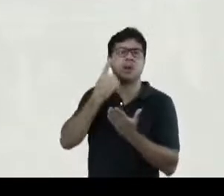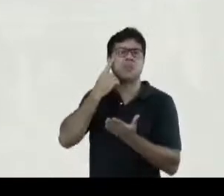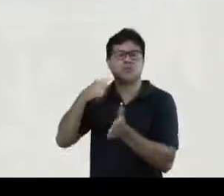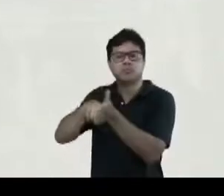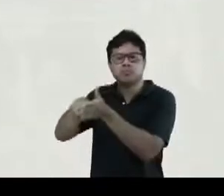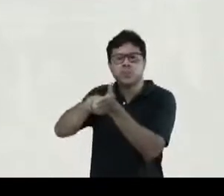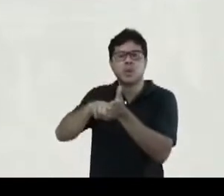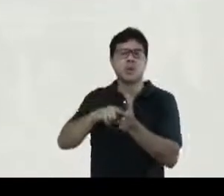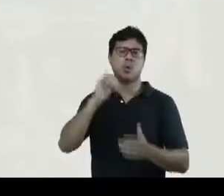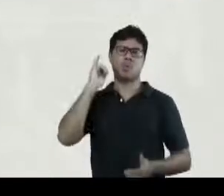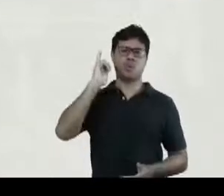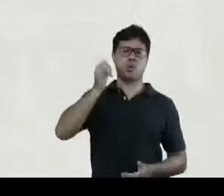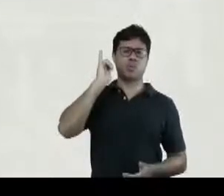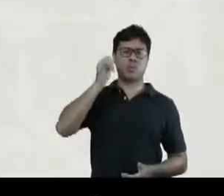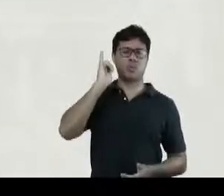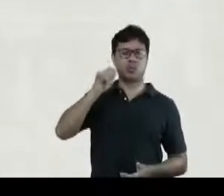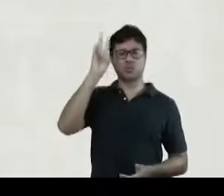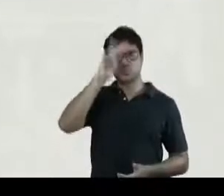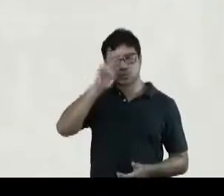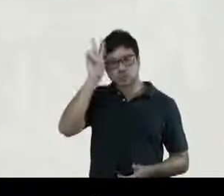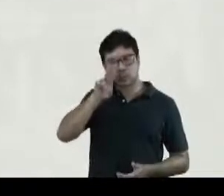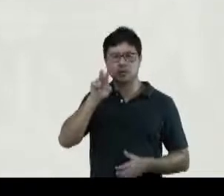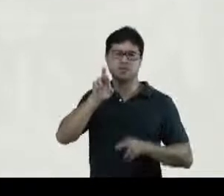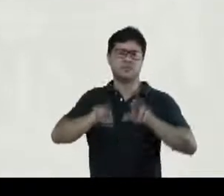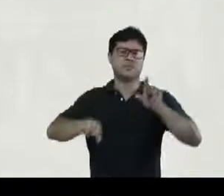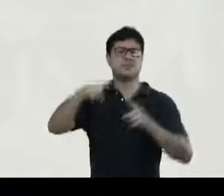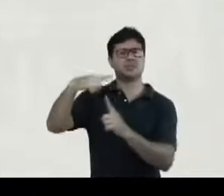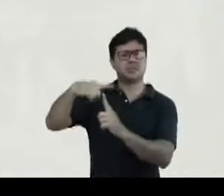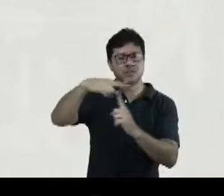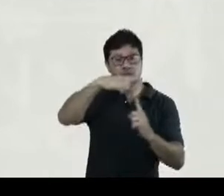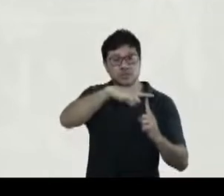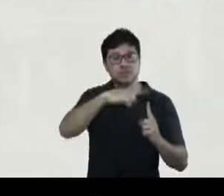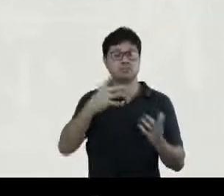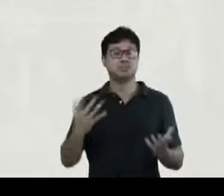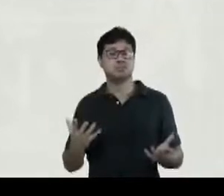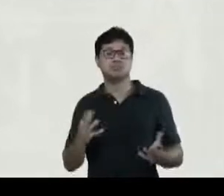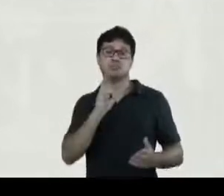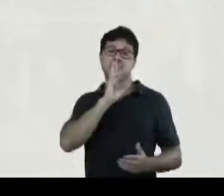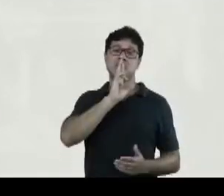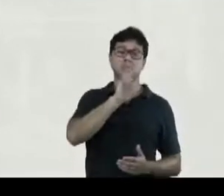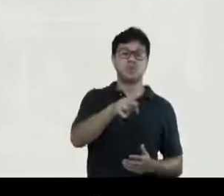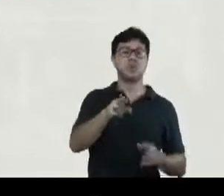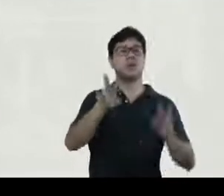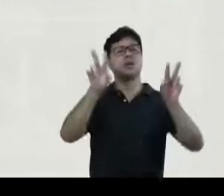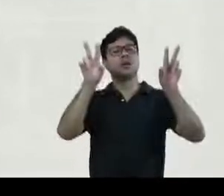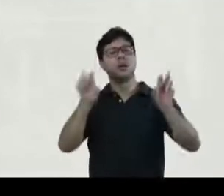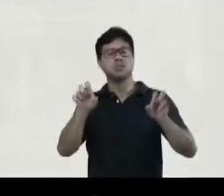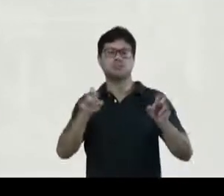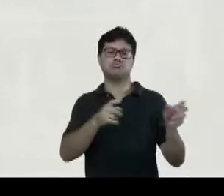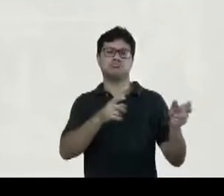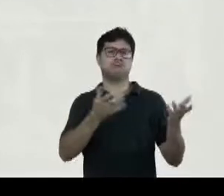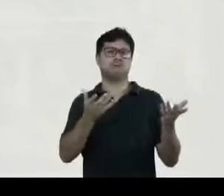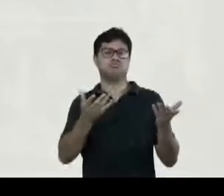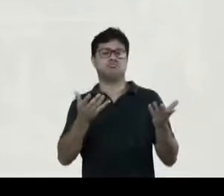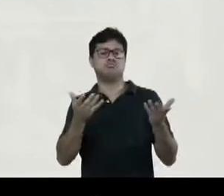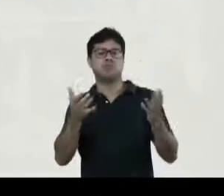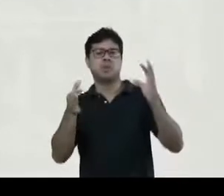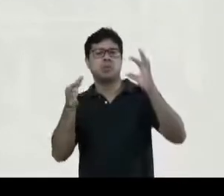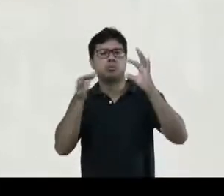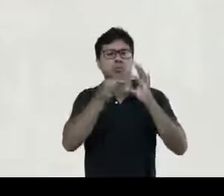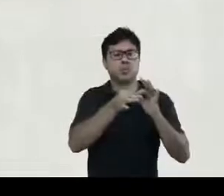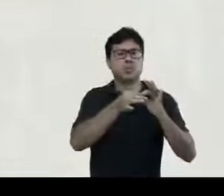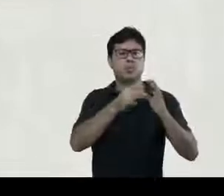Art zu thematischen und oft sehr spezifischen Fragestellungen, Prosopographien etc.